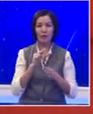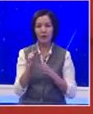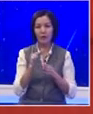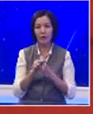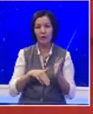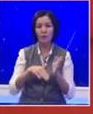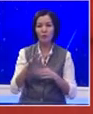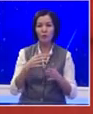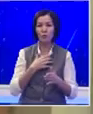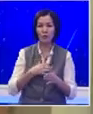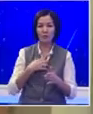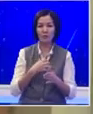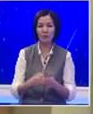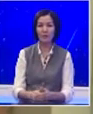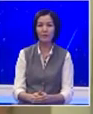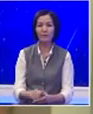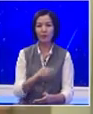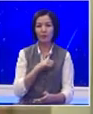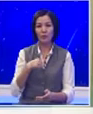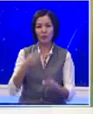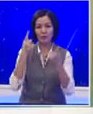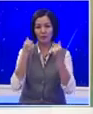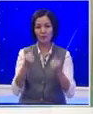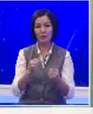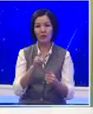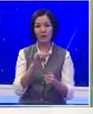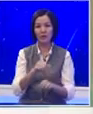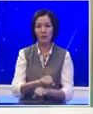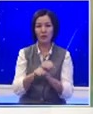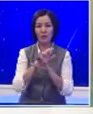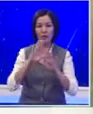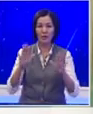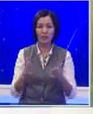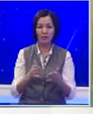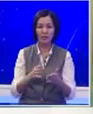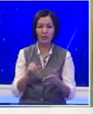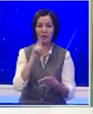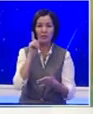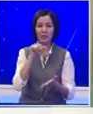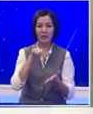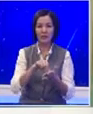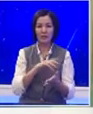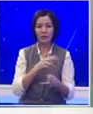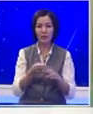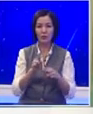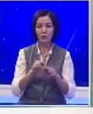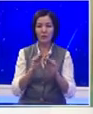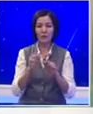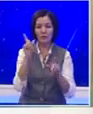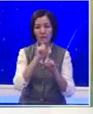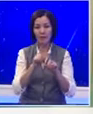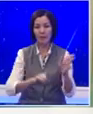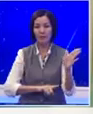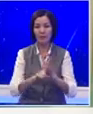шара ұйымдастырушылары. Өздеріңізге белгілі өткендегі қаңтар оқиғасында көбінесе жастар болып кеткені белгілі. Сондықтан мектеп табалдырынан бастап,